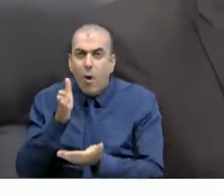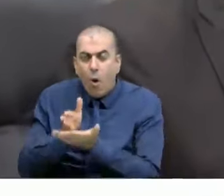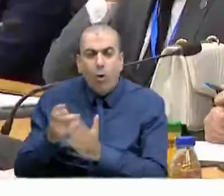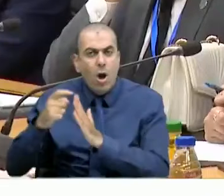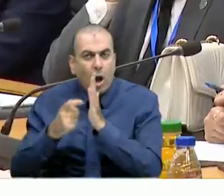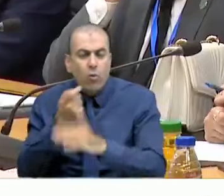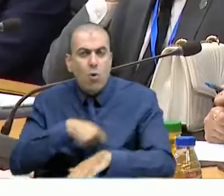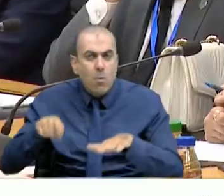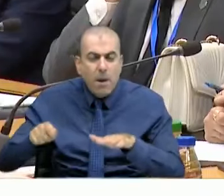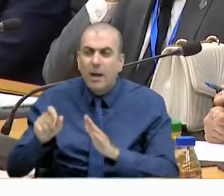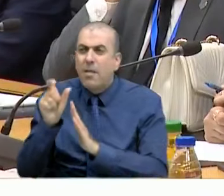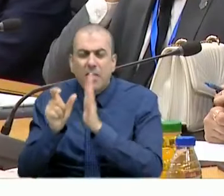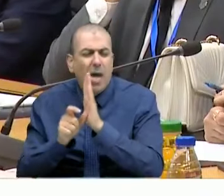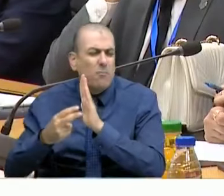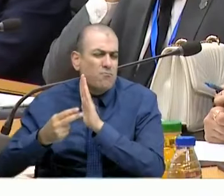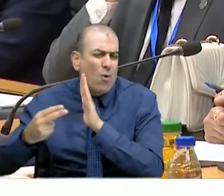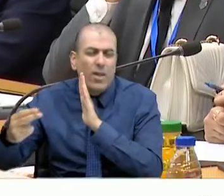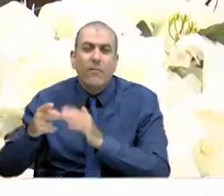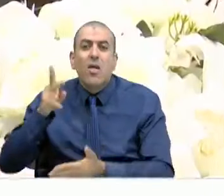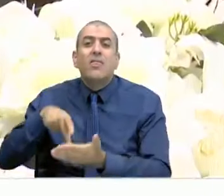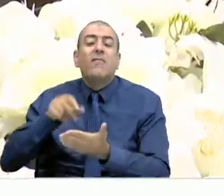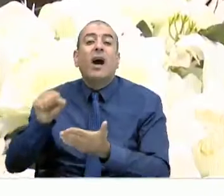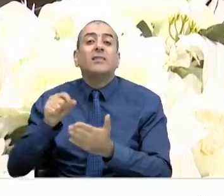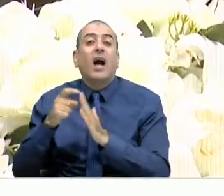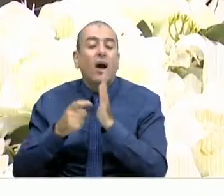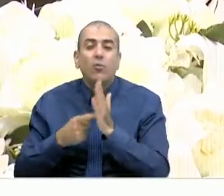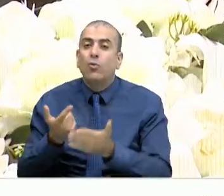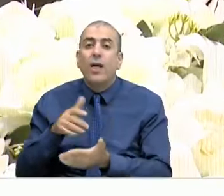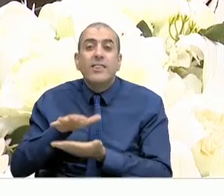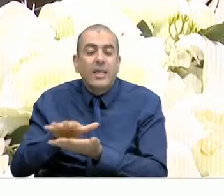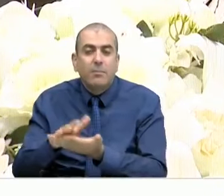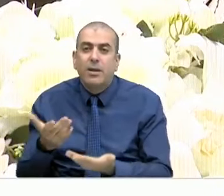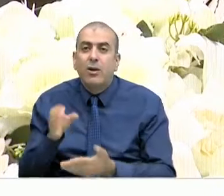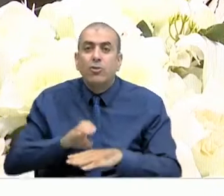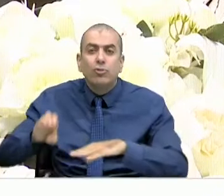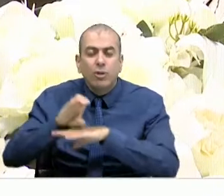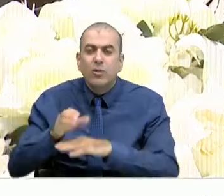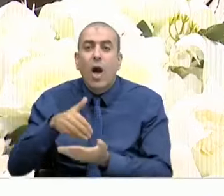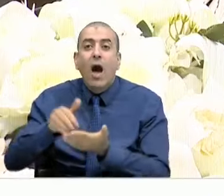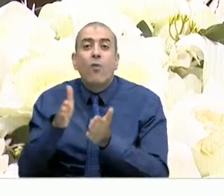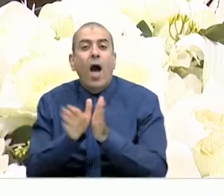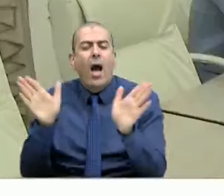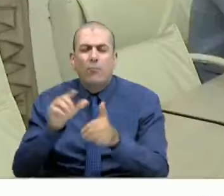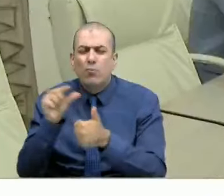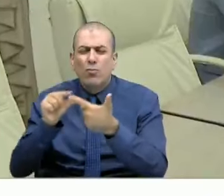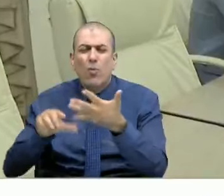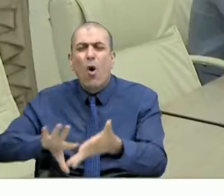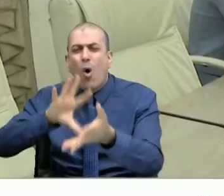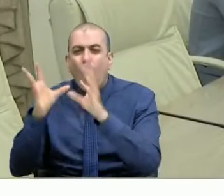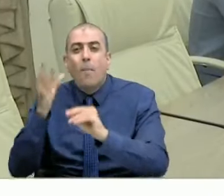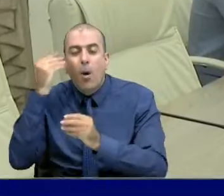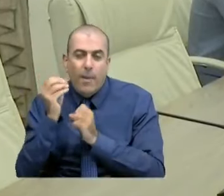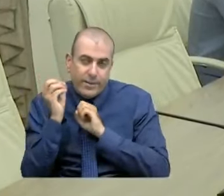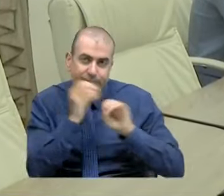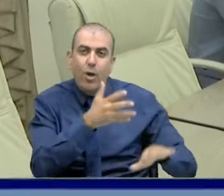والمحاكم والتنظيم القضائي والاتفاقيات القضائيه وقوانين التنفيذ والجنسيه والعفو العام لجنه الاقتصاد